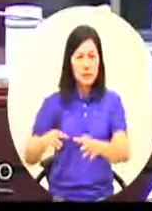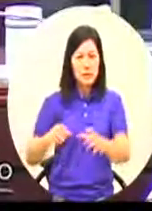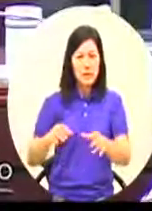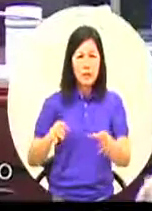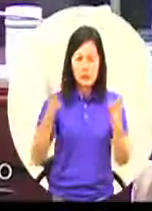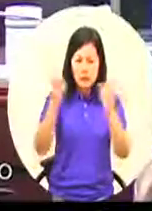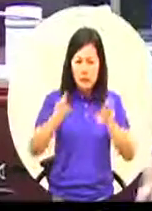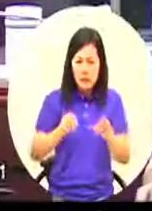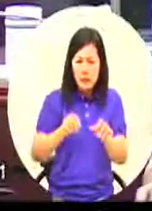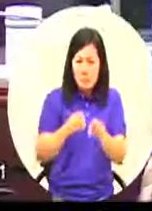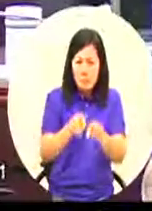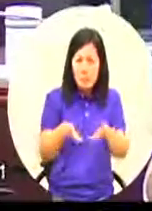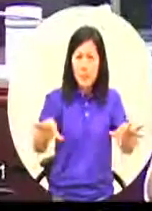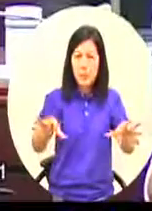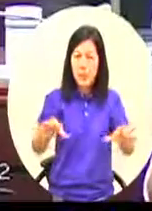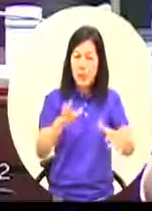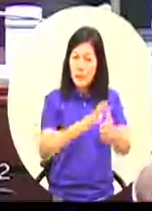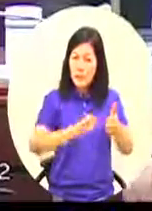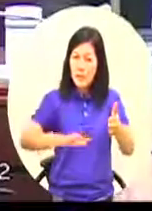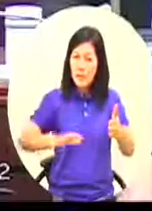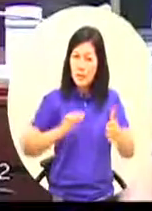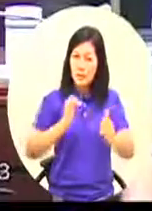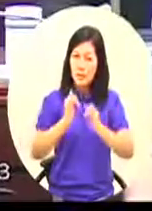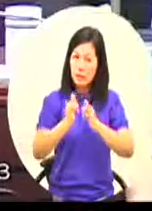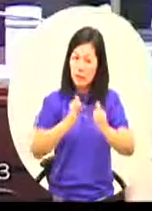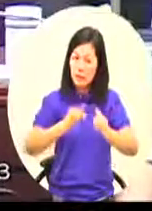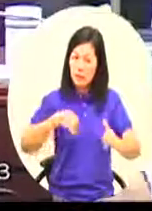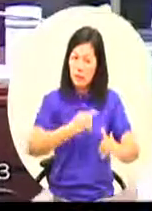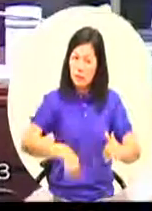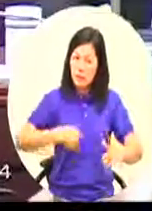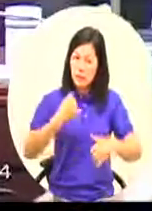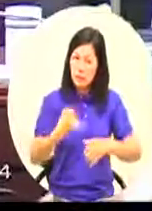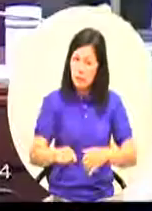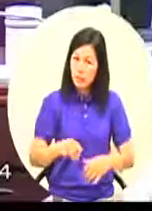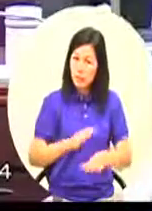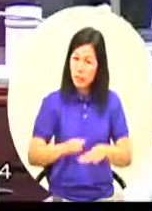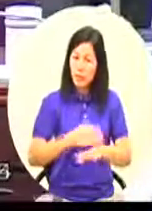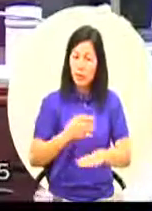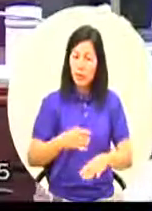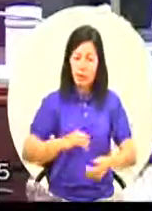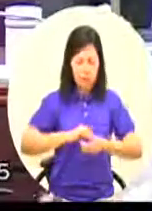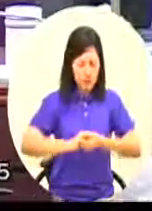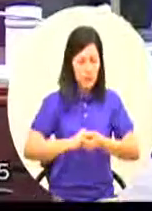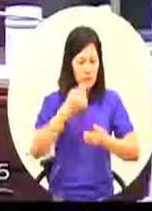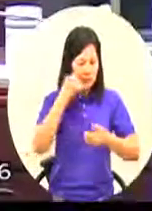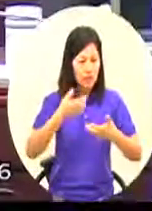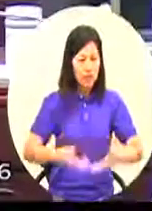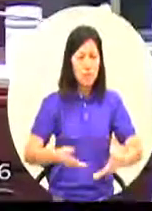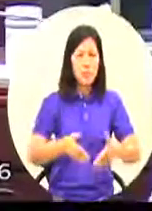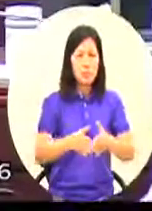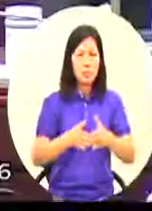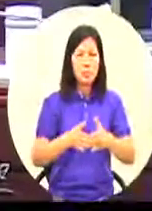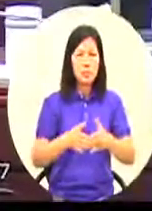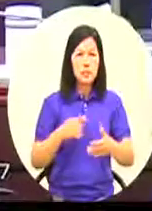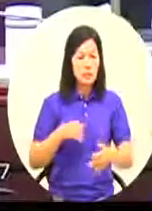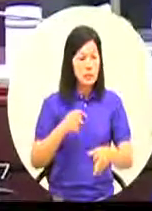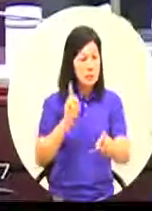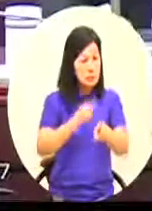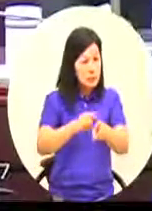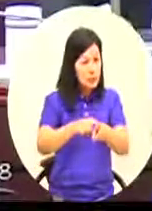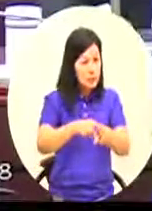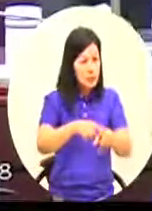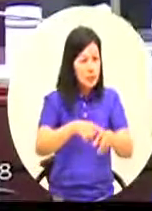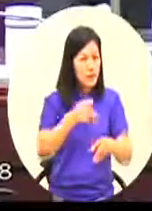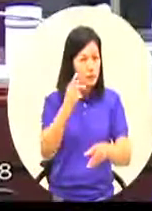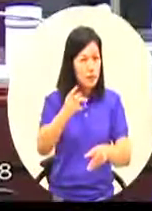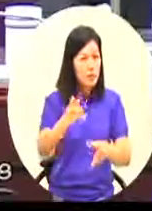会影响到市民的健康，我觉得这个当然我们一定要重视，但是我想依照科学的